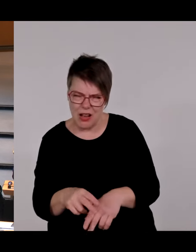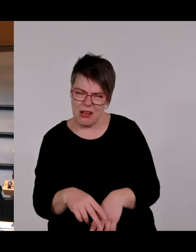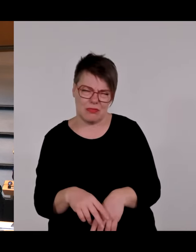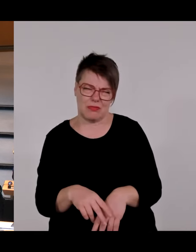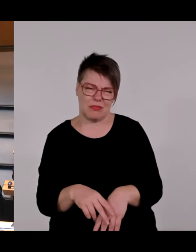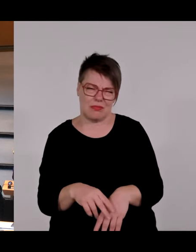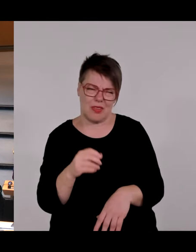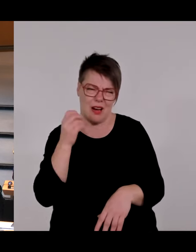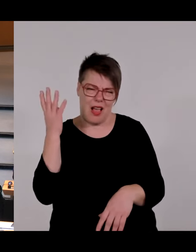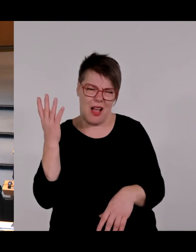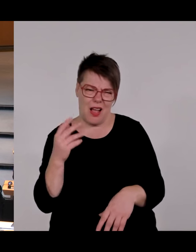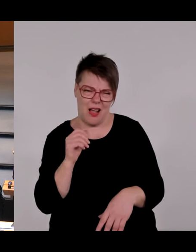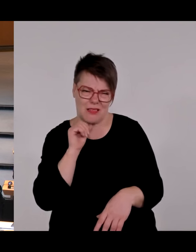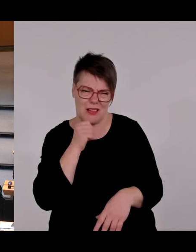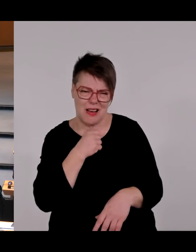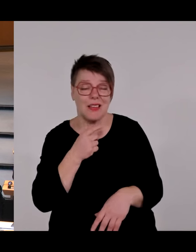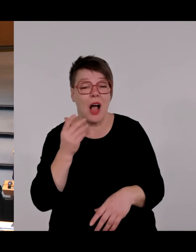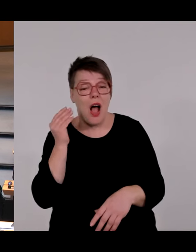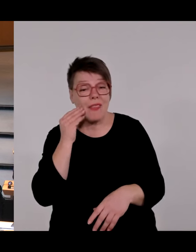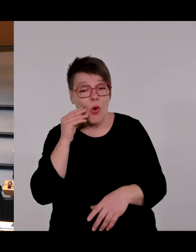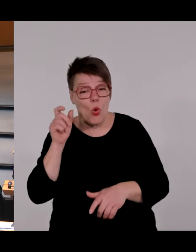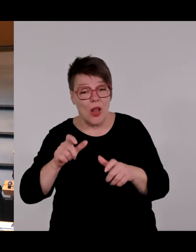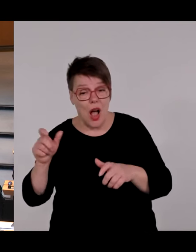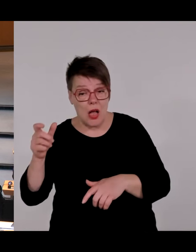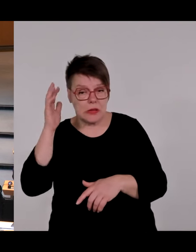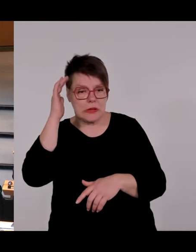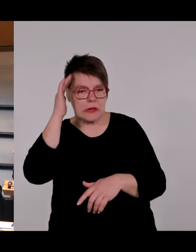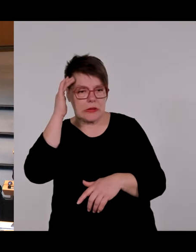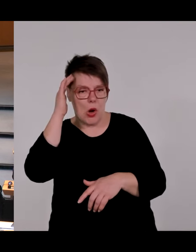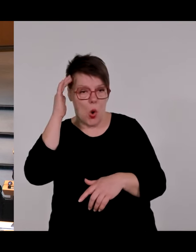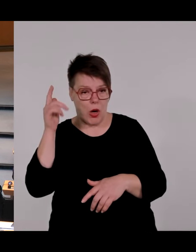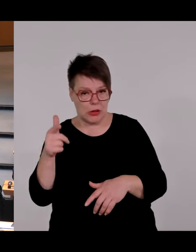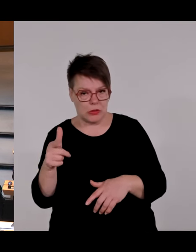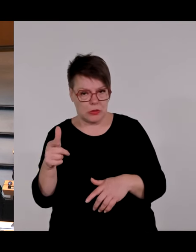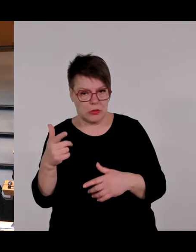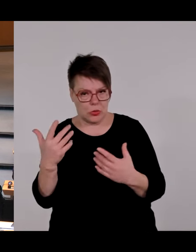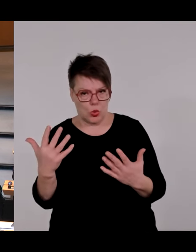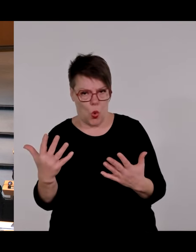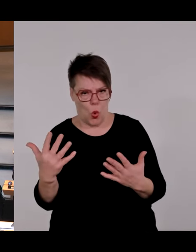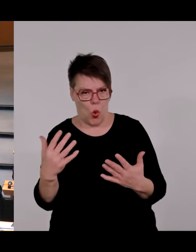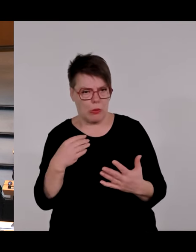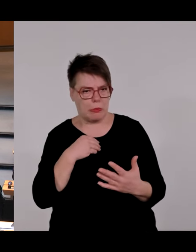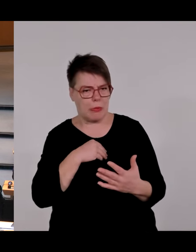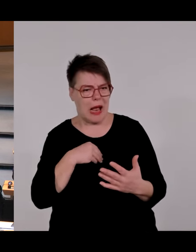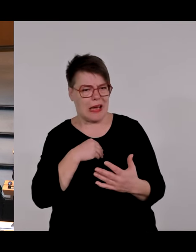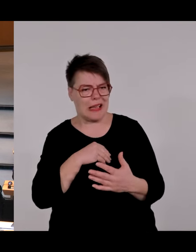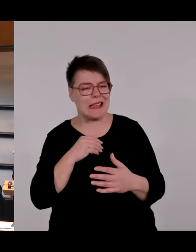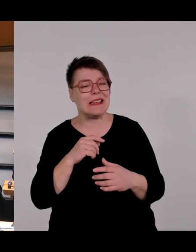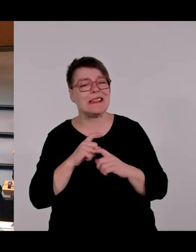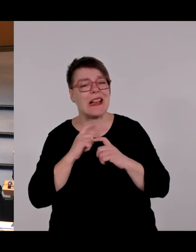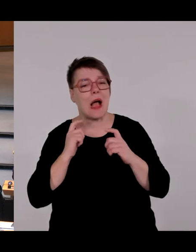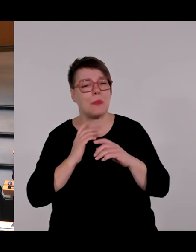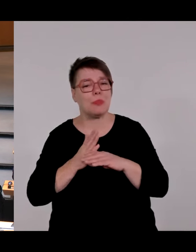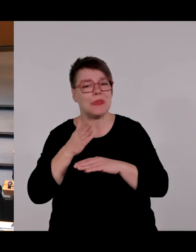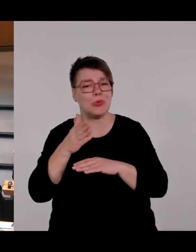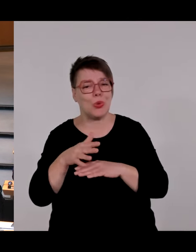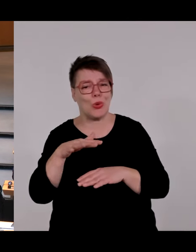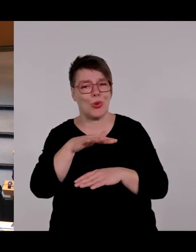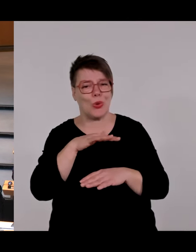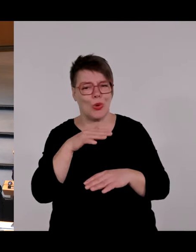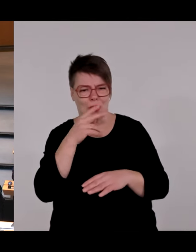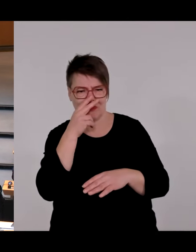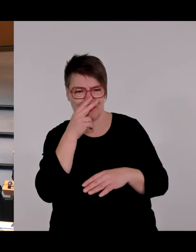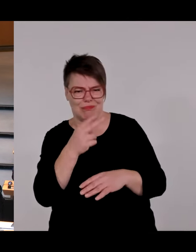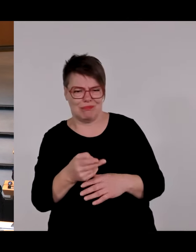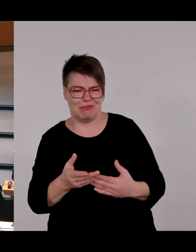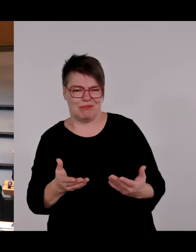nächste Zaun hin? Das ist doch absurd. Und man darf auch nicht vergessen, dass die ganz überwiegende Zahl der Menschen, die unsere Parks nutzen, ja, das